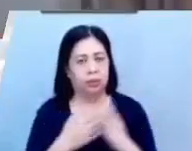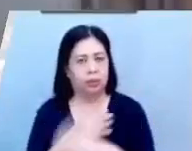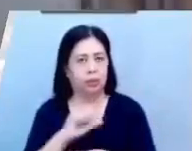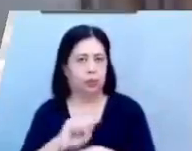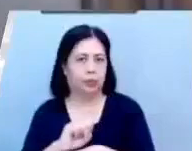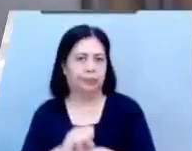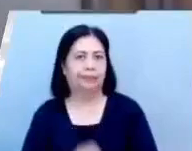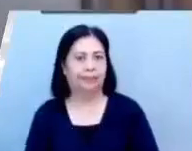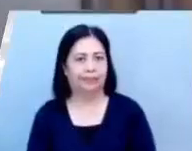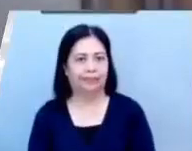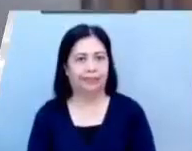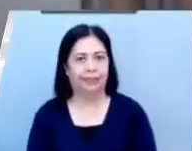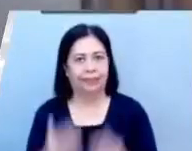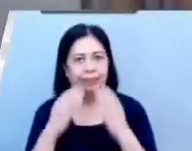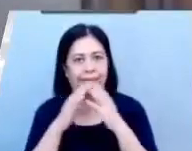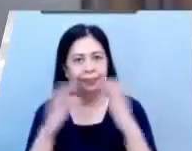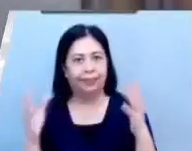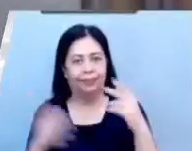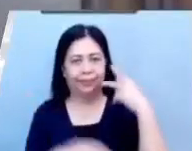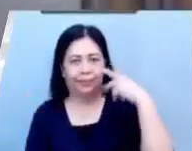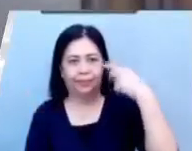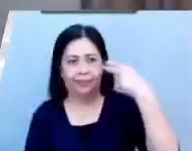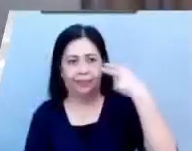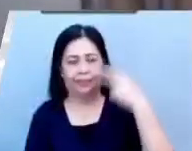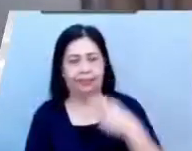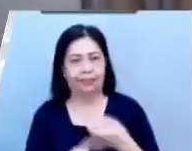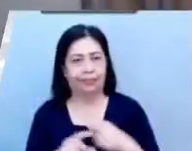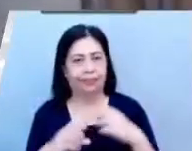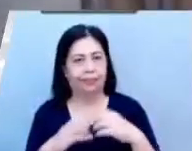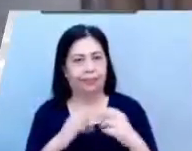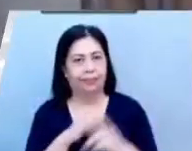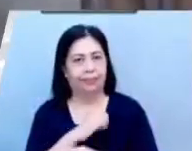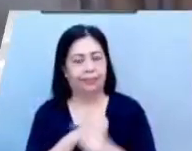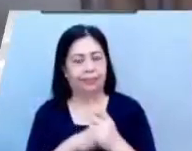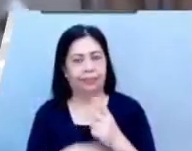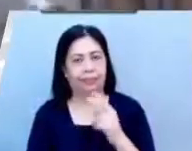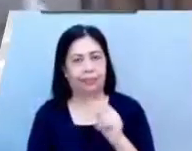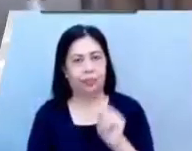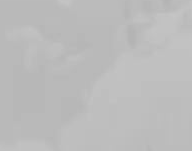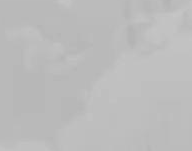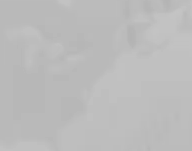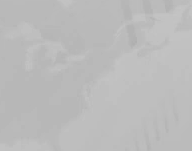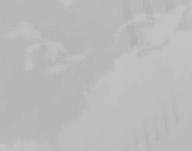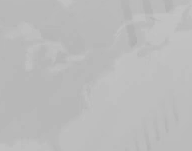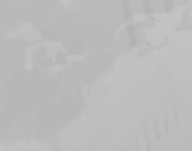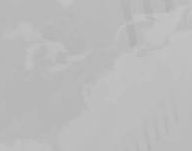Maraming salamat, Paul Hernandez ng GMA Regional TV Balitang Southern Tagalog.